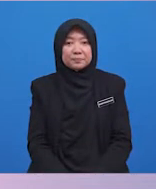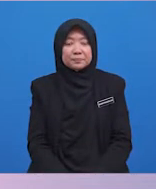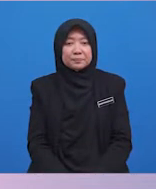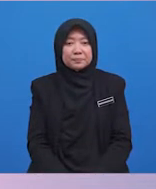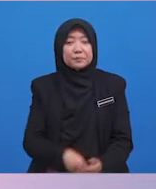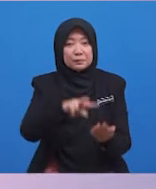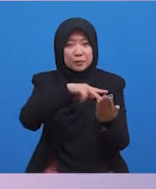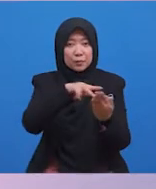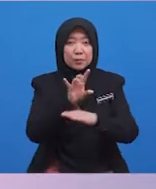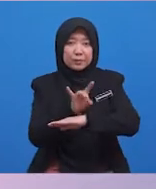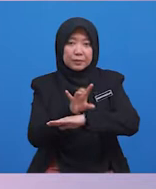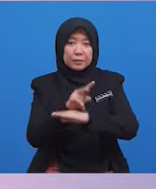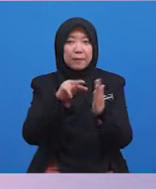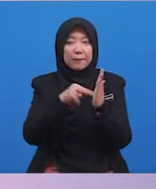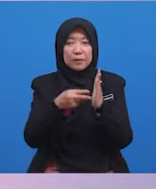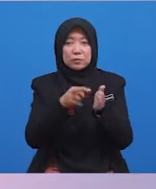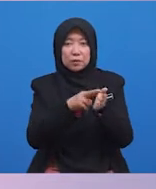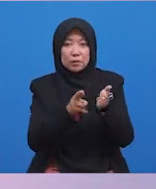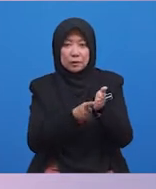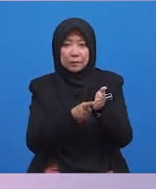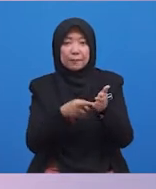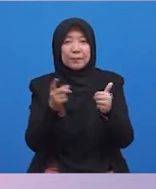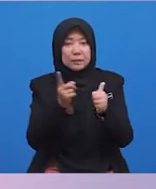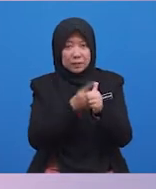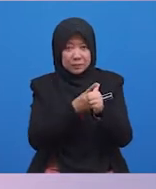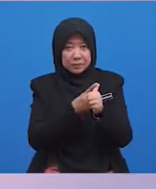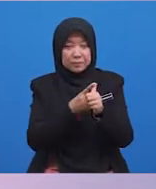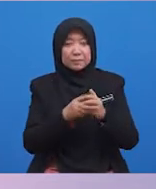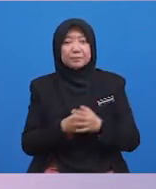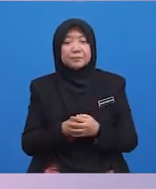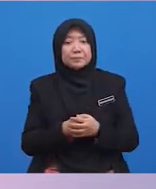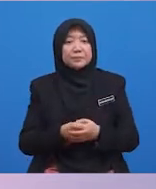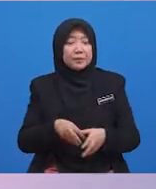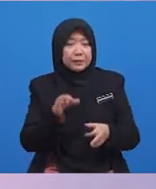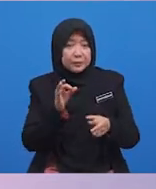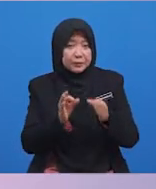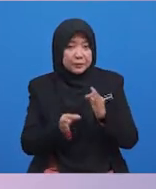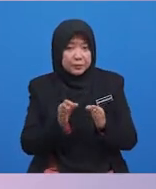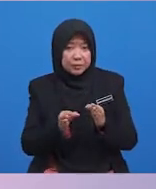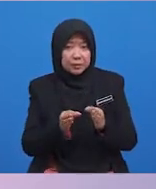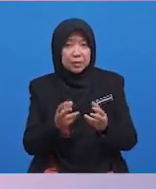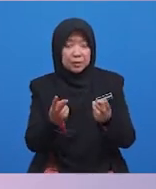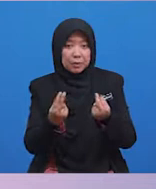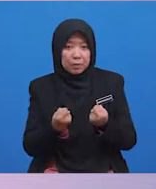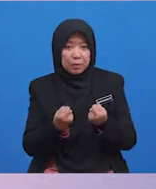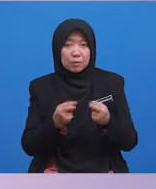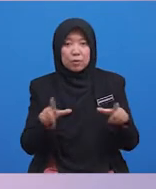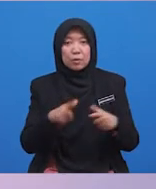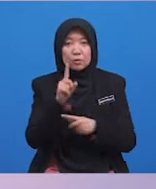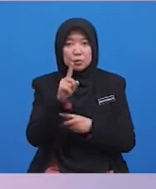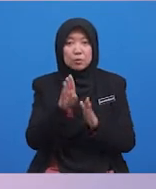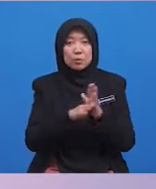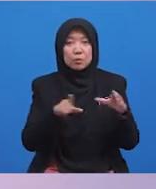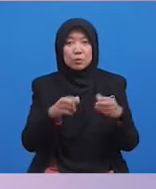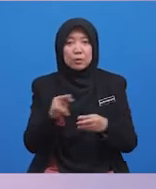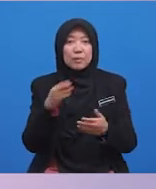berdasarkan pantun nasihat. Maksud rangkap pertama ialah jika hendak melakukan sesuatu